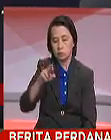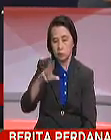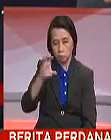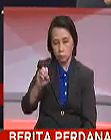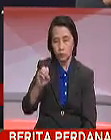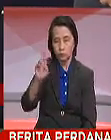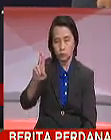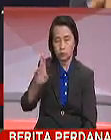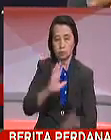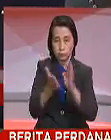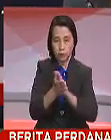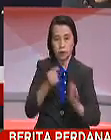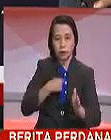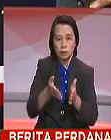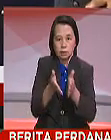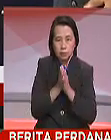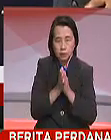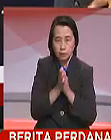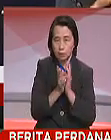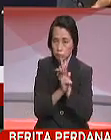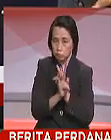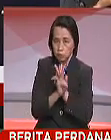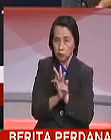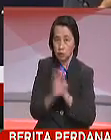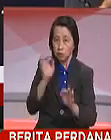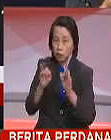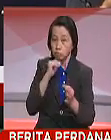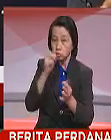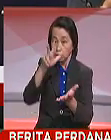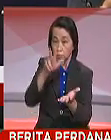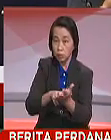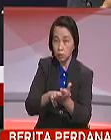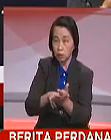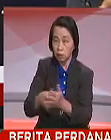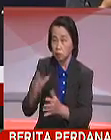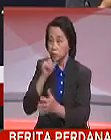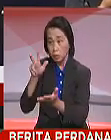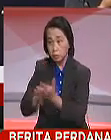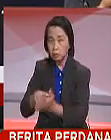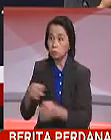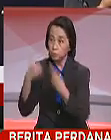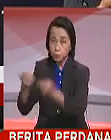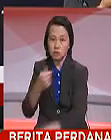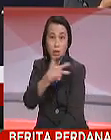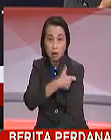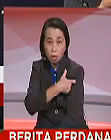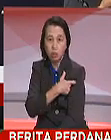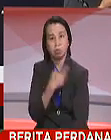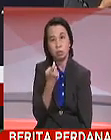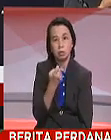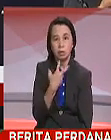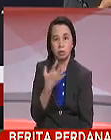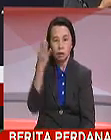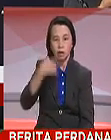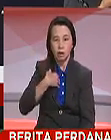Jadi saya minta hati-hati, takut kita cocok vaksin yang tak diiktiraf. Nanti ia akan memberi kesan sebab nanti kita akan